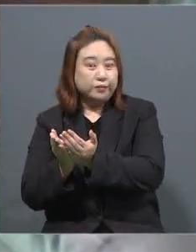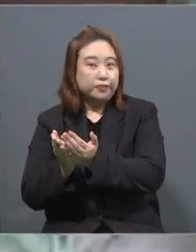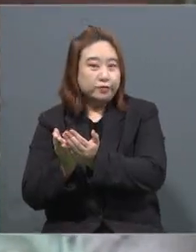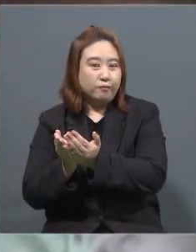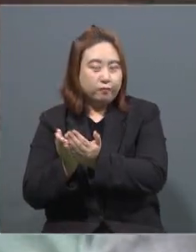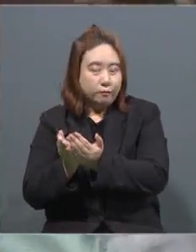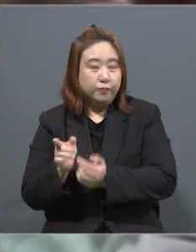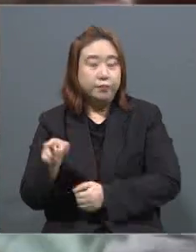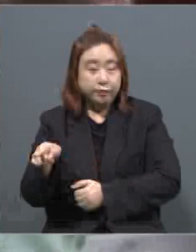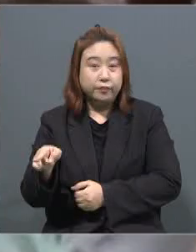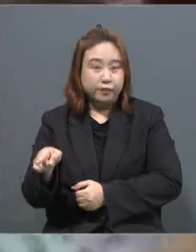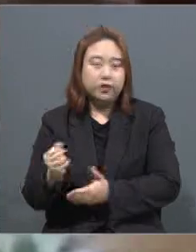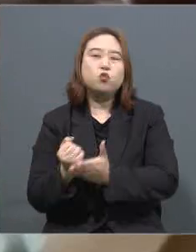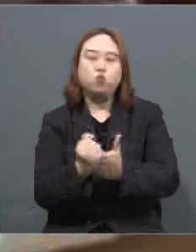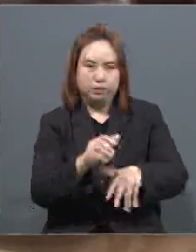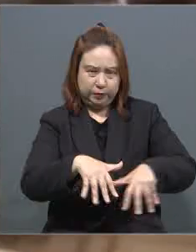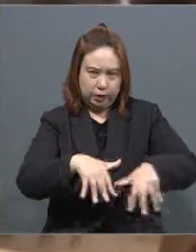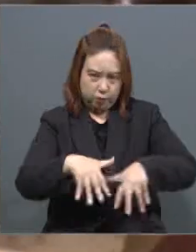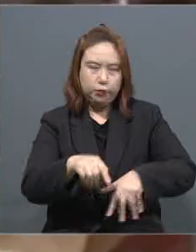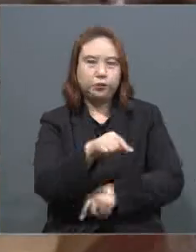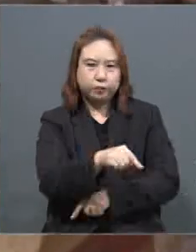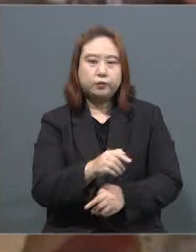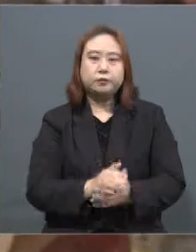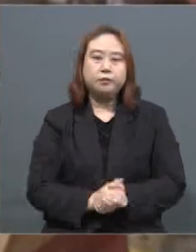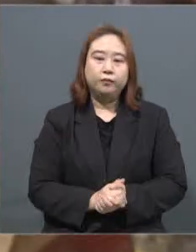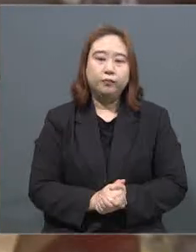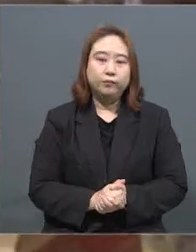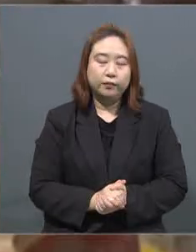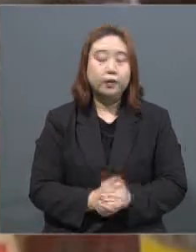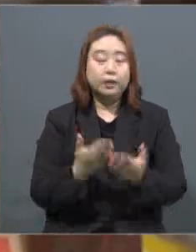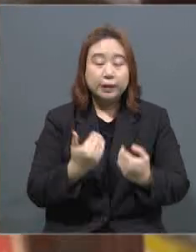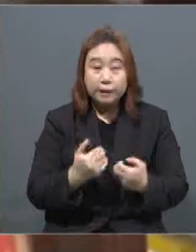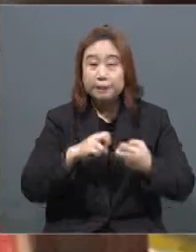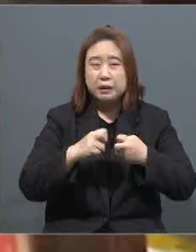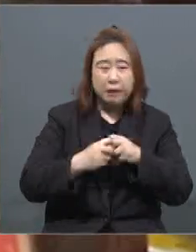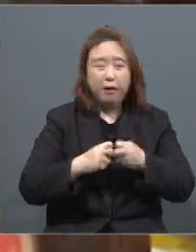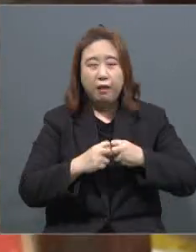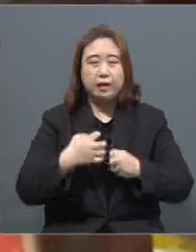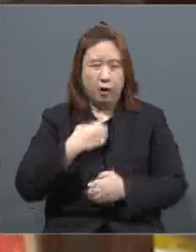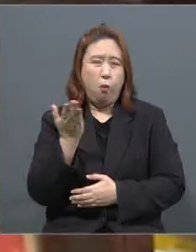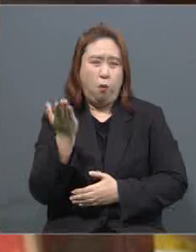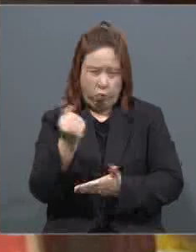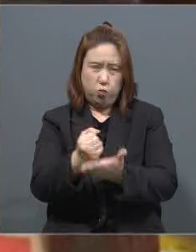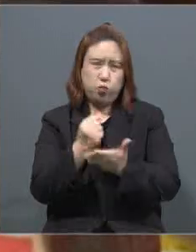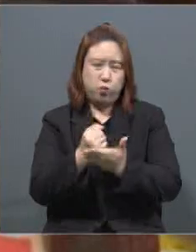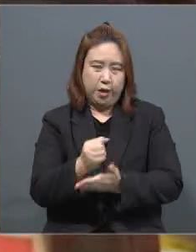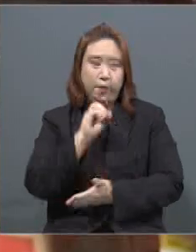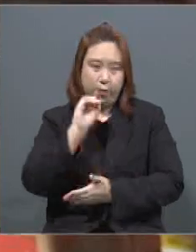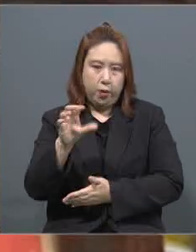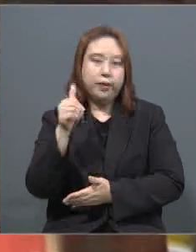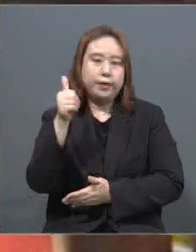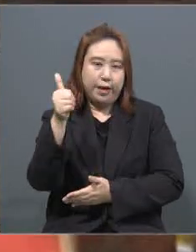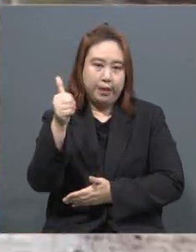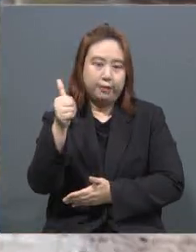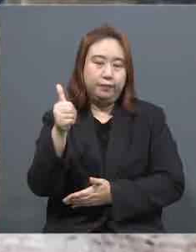ที่ที่รับผลกระทบช่วยเหลือประชาชนอย่างต่อเนื่องนะครับโดยสามารถแจ้งความช่วยเหลือได้นะครับใครที่ต้องการความช่วยเหลือไปที่